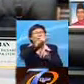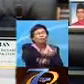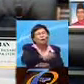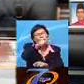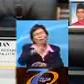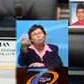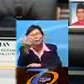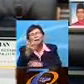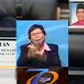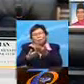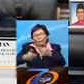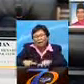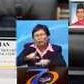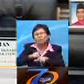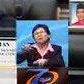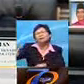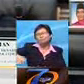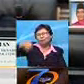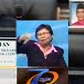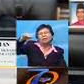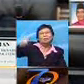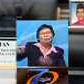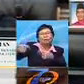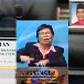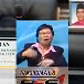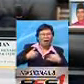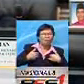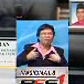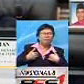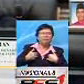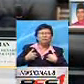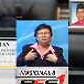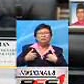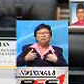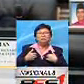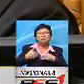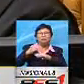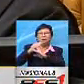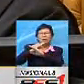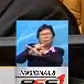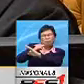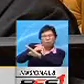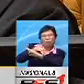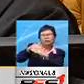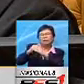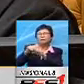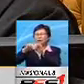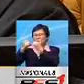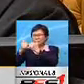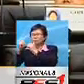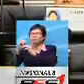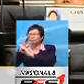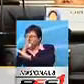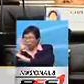itu mungkin ada kekangan dalam agensi-agensi riset negara berkenaan. Beliau menjawab